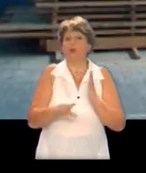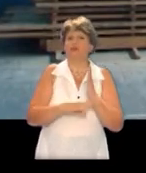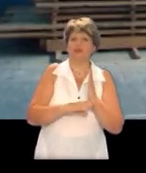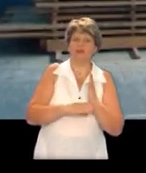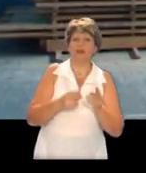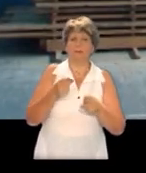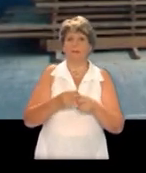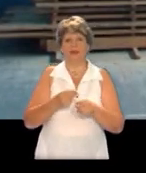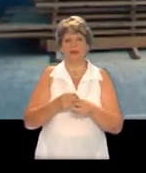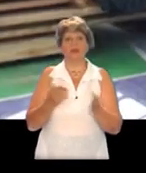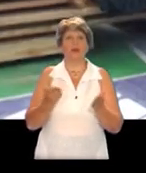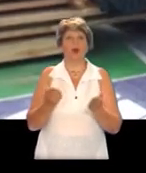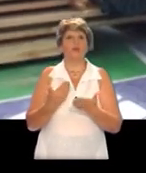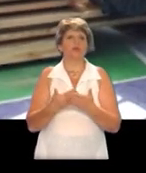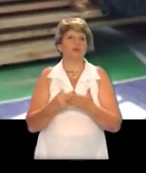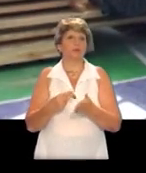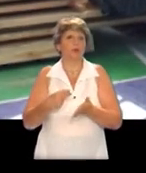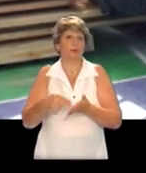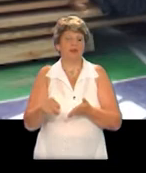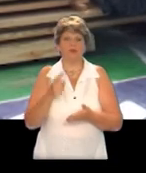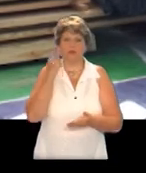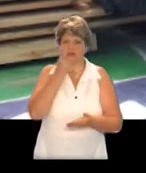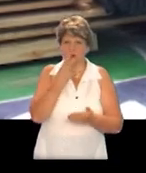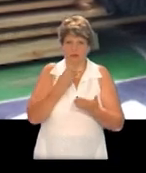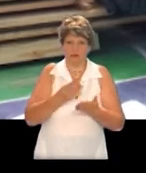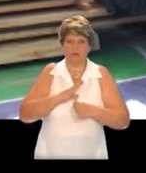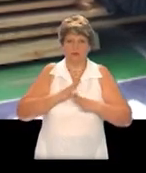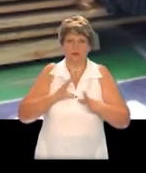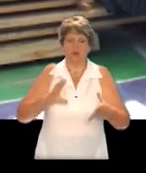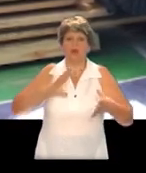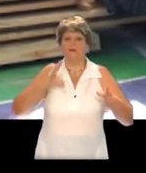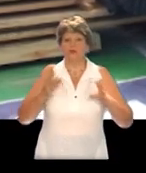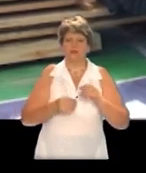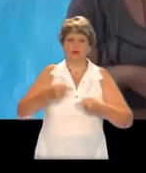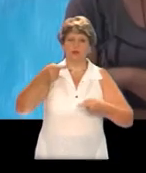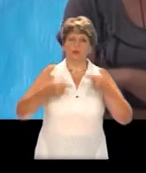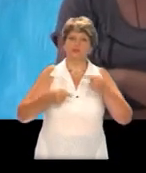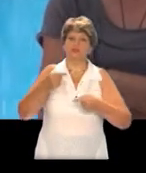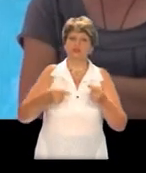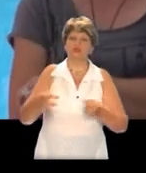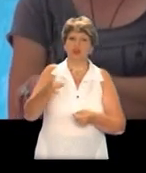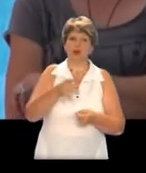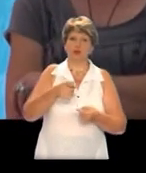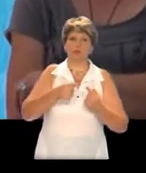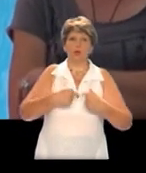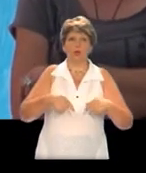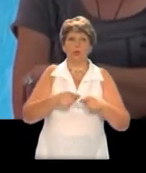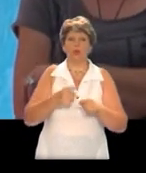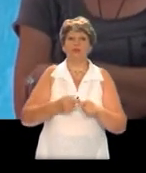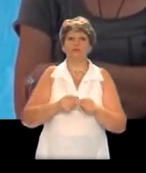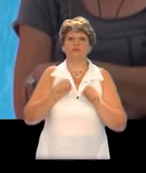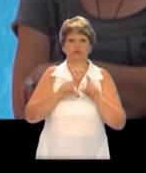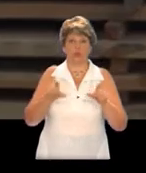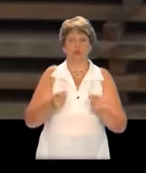ні металоконструкції, які він нібито закупив, ніхто й в очі не бачив. В результаті тривалих дискусій з районним відділом освіти у заклад бруски